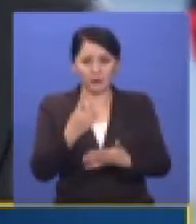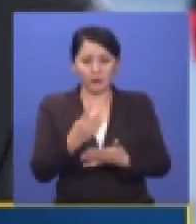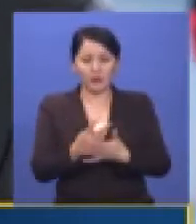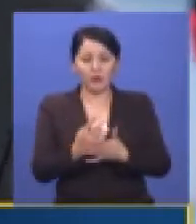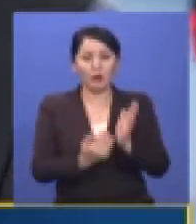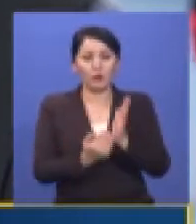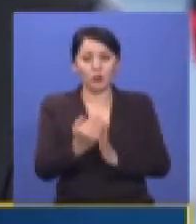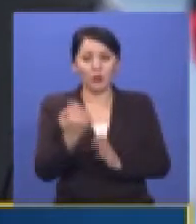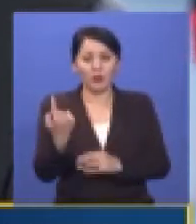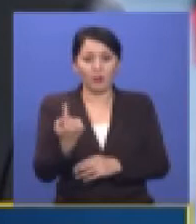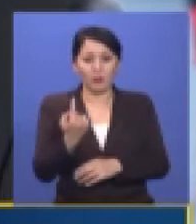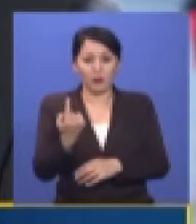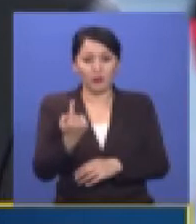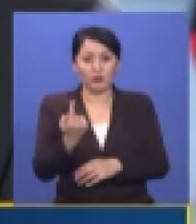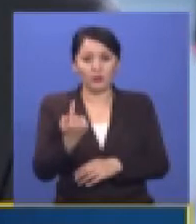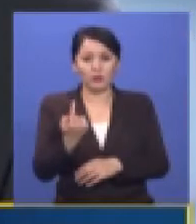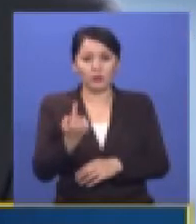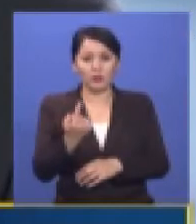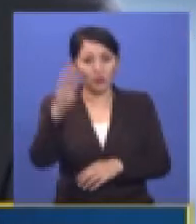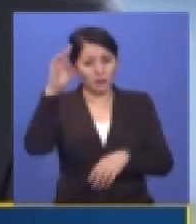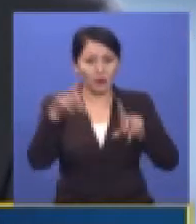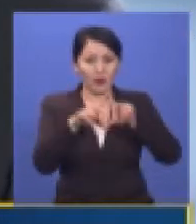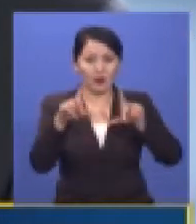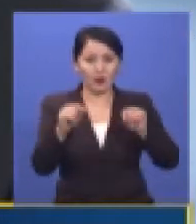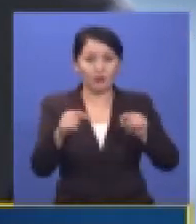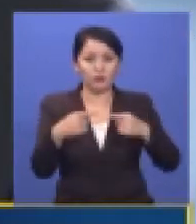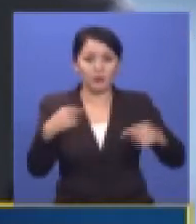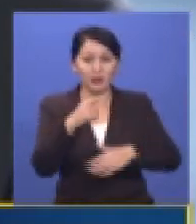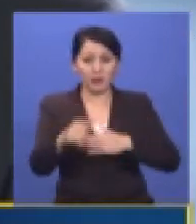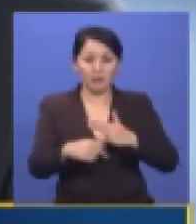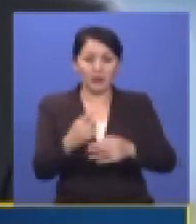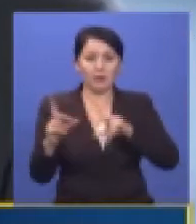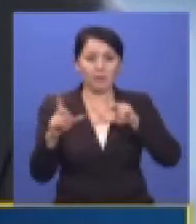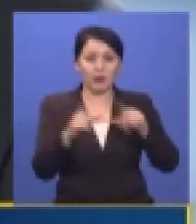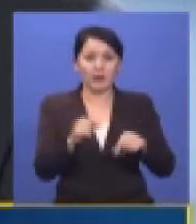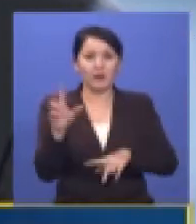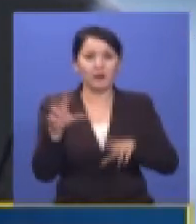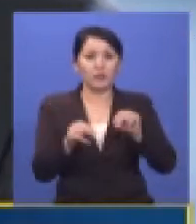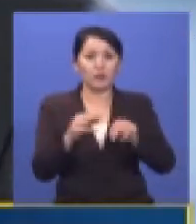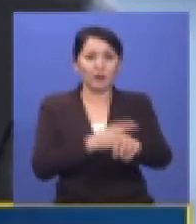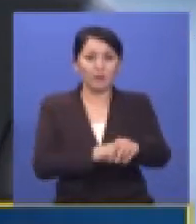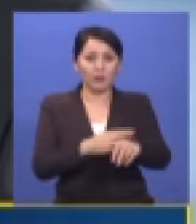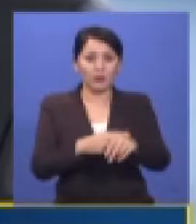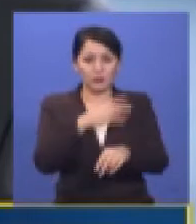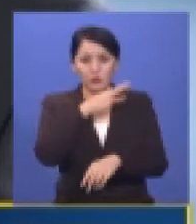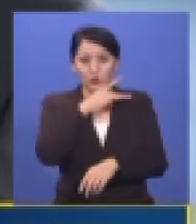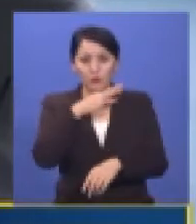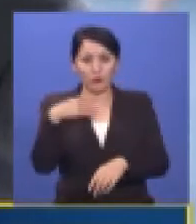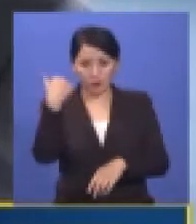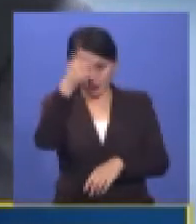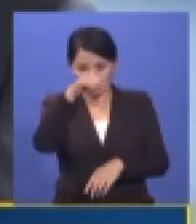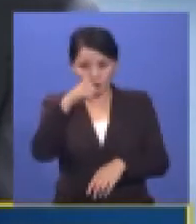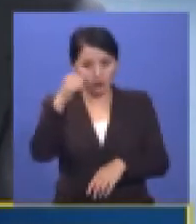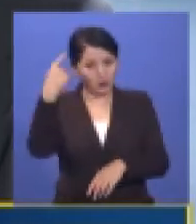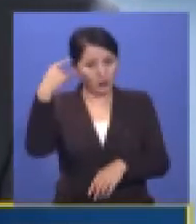Жоғары сыныптың оқушыларын да ұстау қиын. Олар мектептен кейін басқа қалаға оқуға кетеді. Ал чемпионды тәрбиелеу үшін көптеген жылдар керек екен,